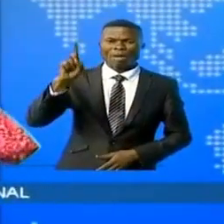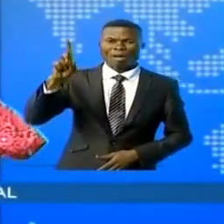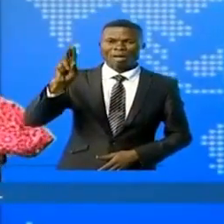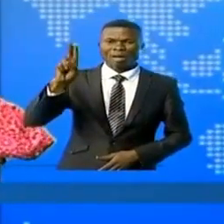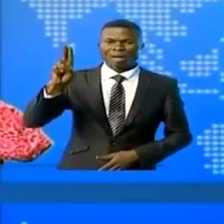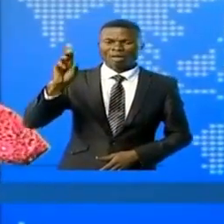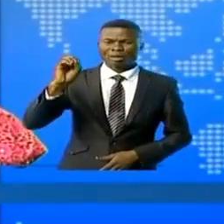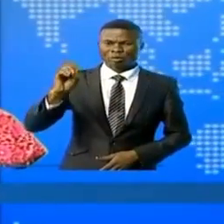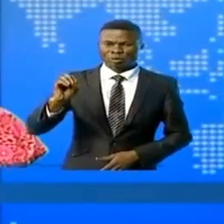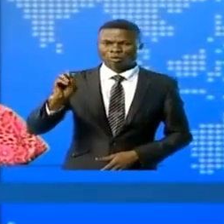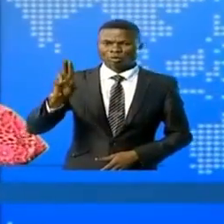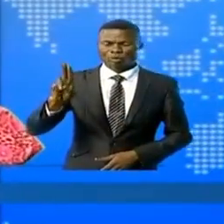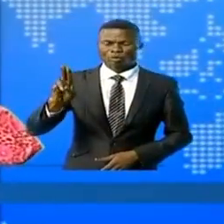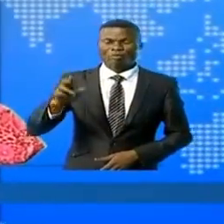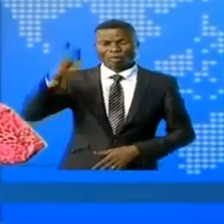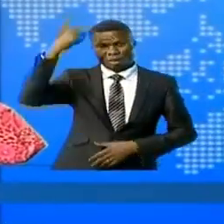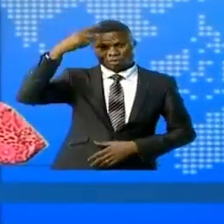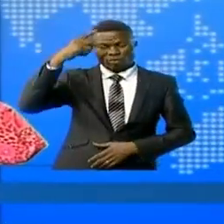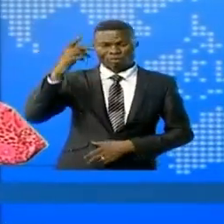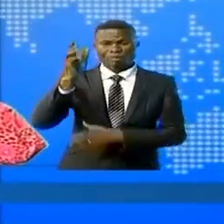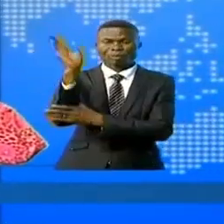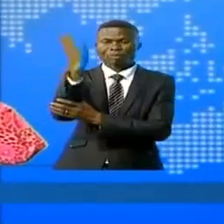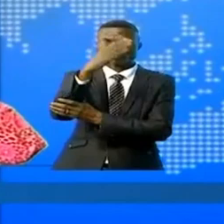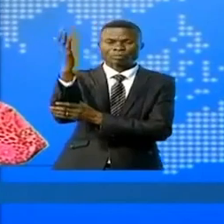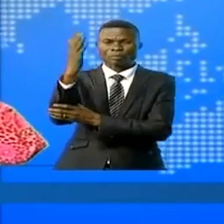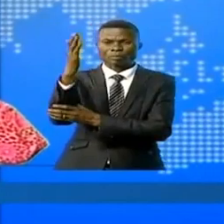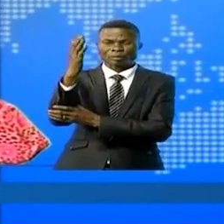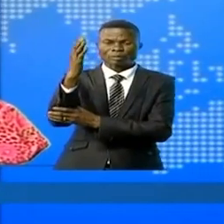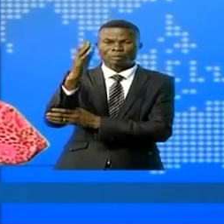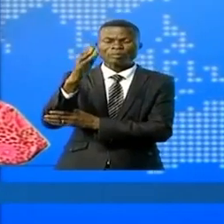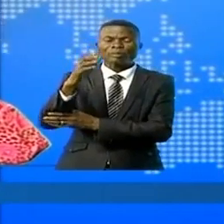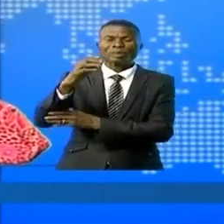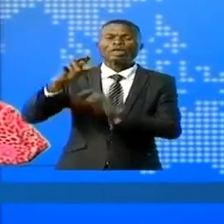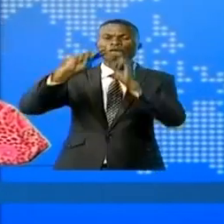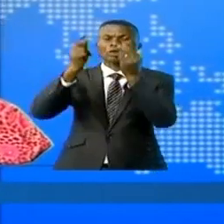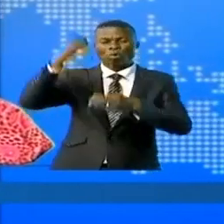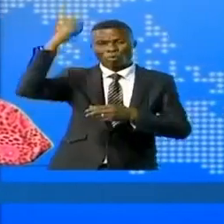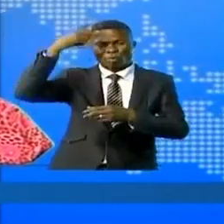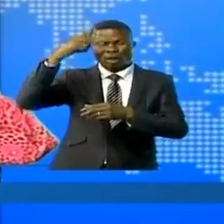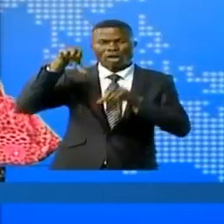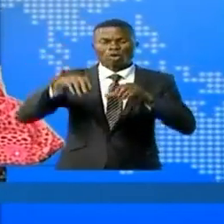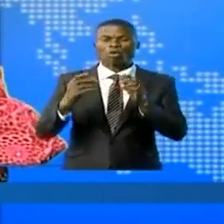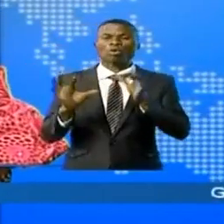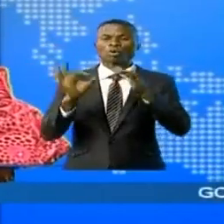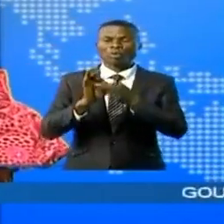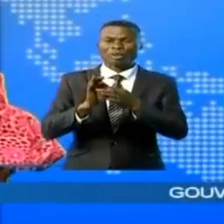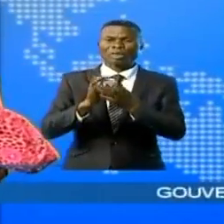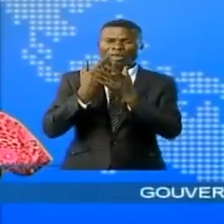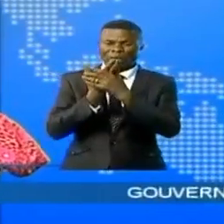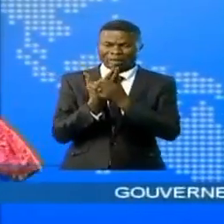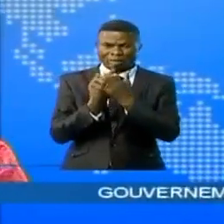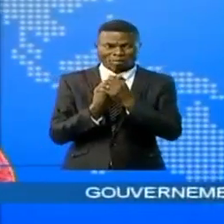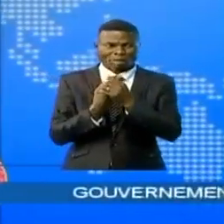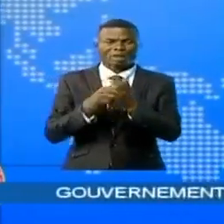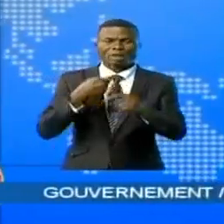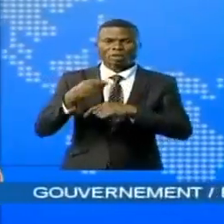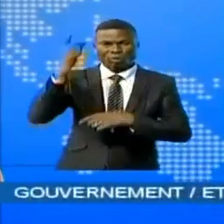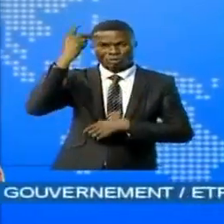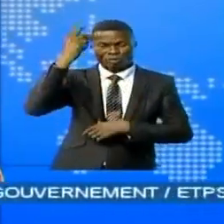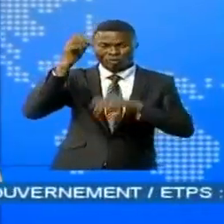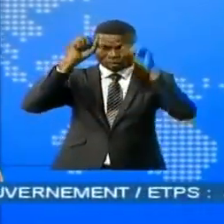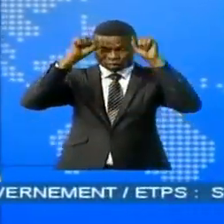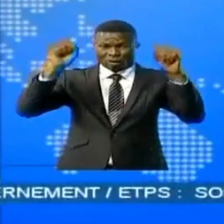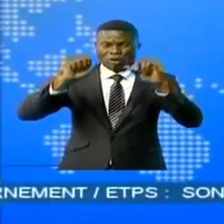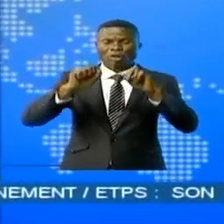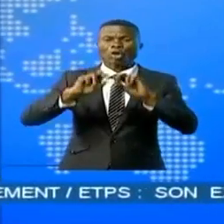en politique les drapeaux du parti congo uni vont flotter dans tout prochains jours à kinshasa le président de